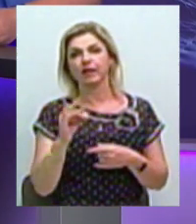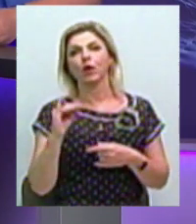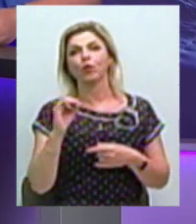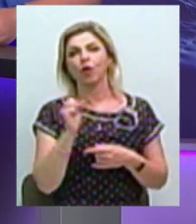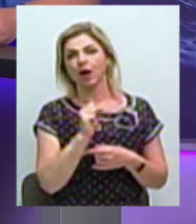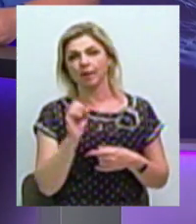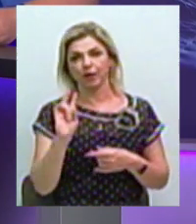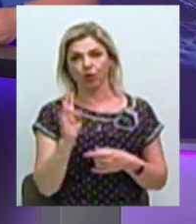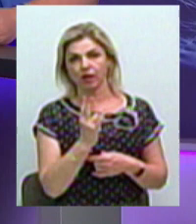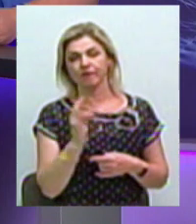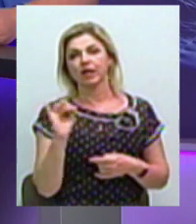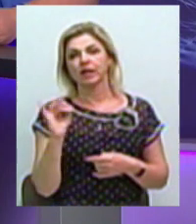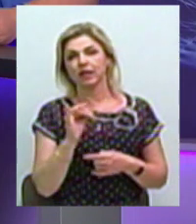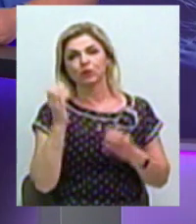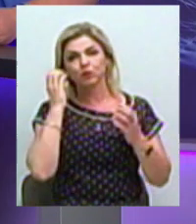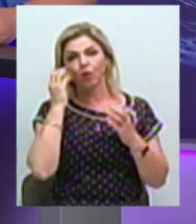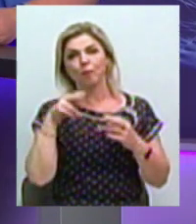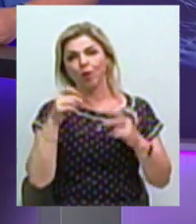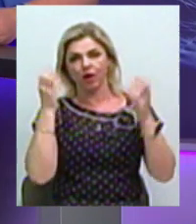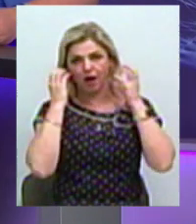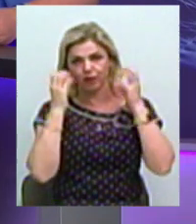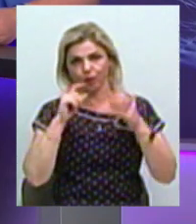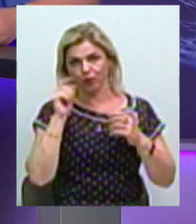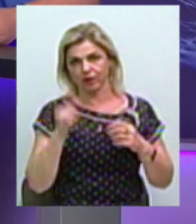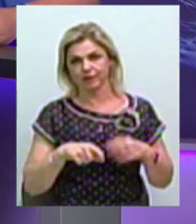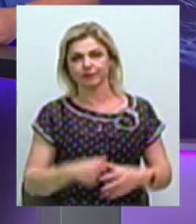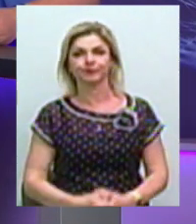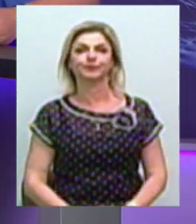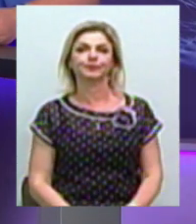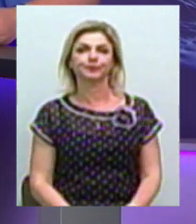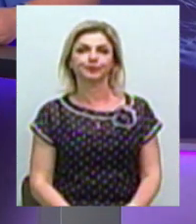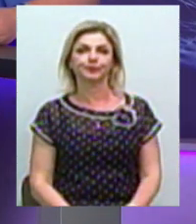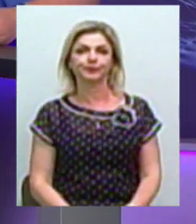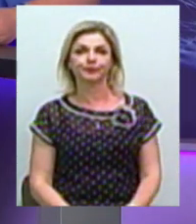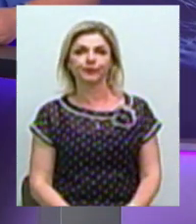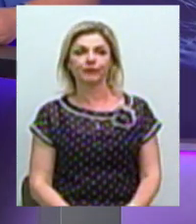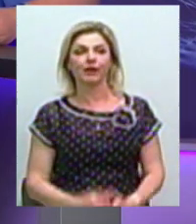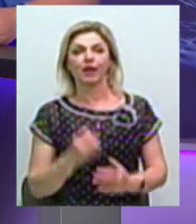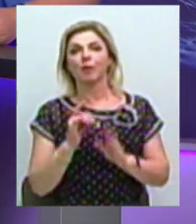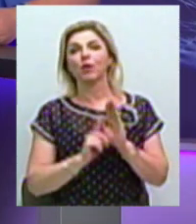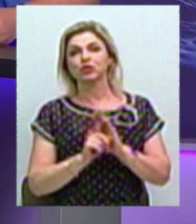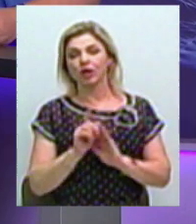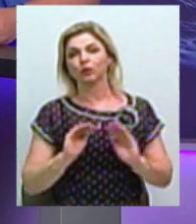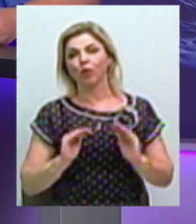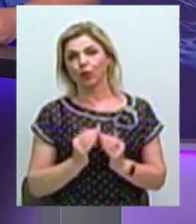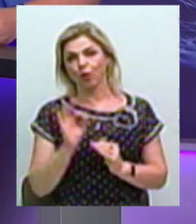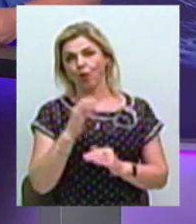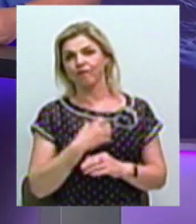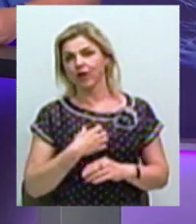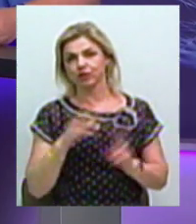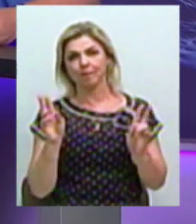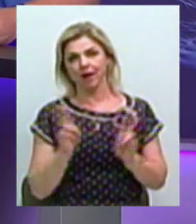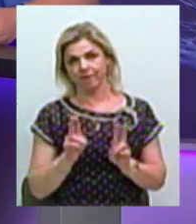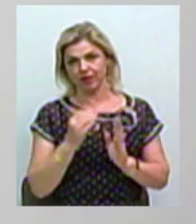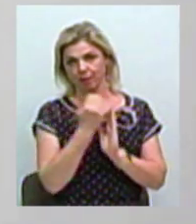нашому сайті, а також слухати в ефірі українського радіо Миколаїв 92 FM. І спочатку стисло основні правила